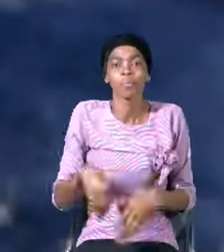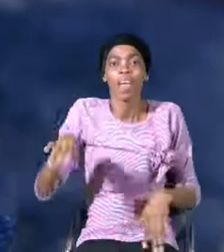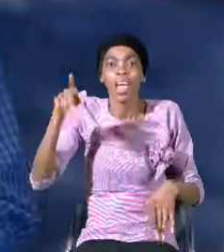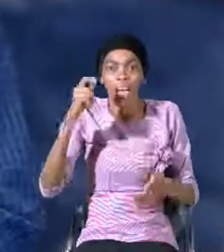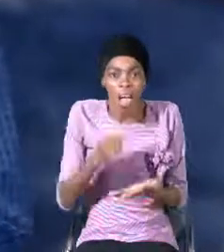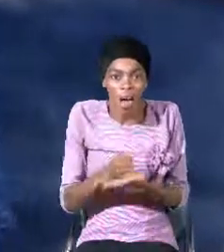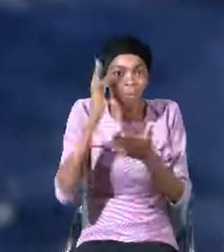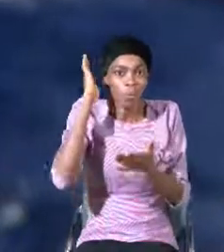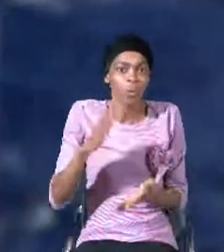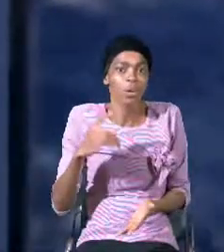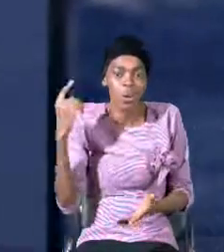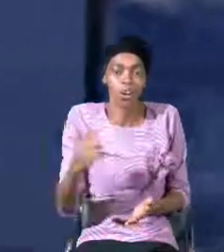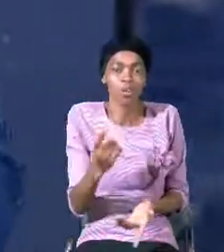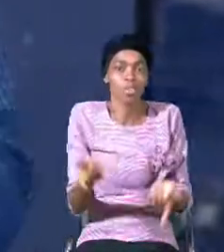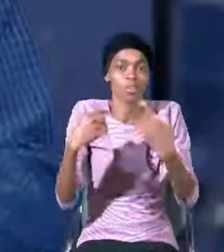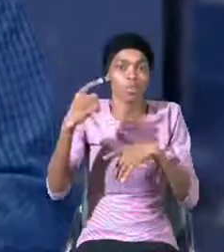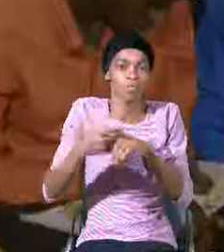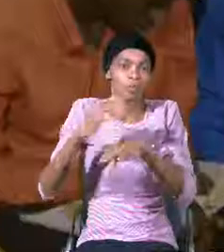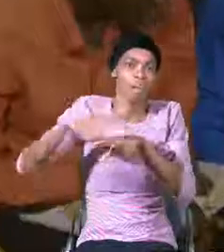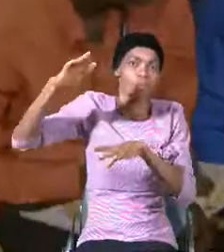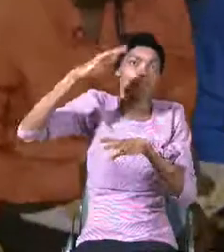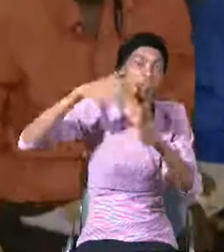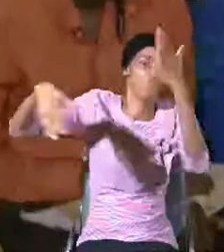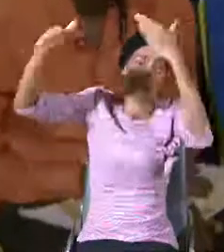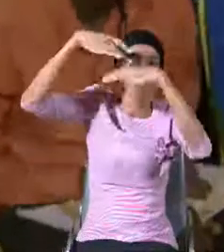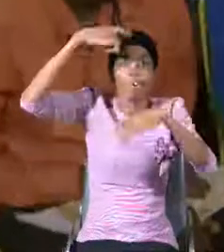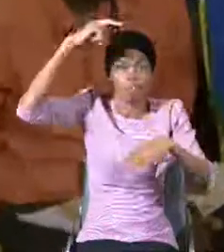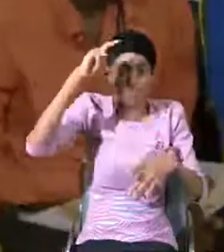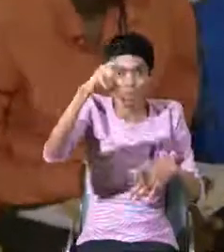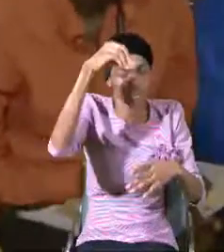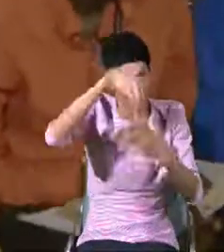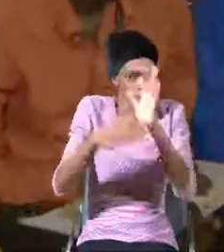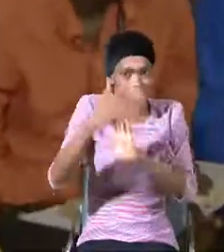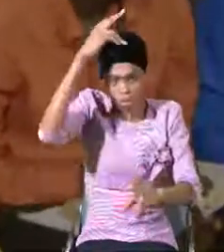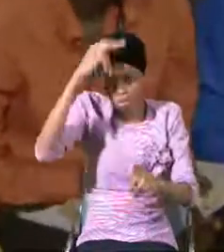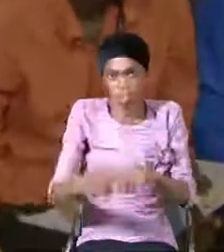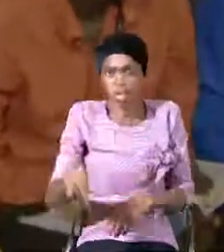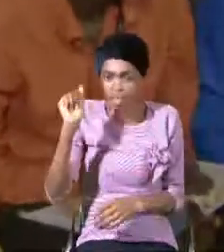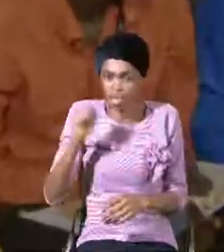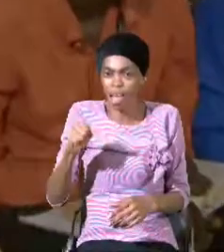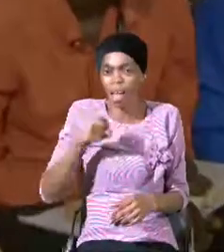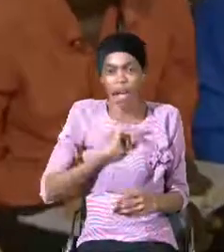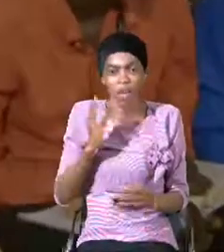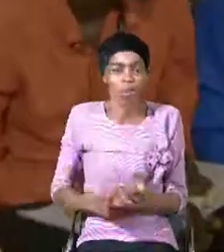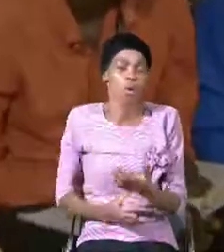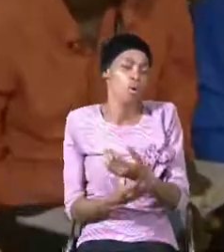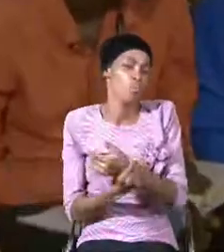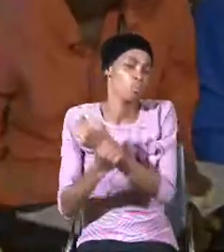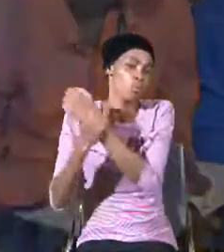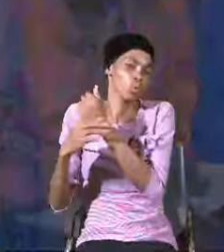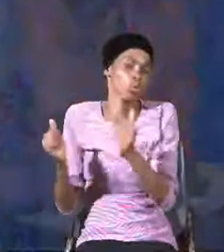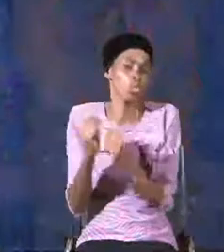L'aide sera toujours disponible pour toi d'en haut au nom de Jésus. Je te soutiens de ma